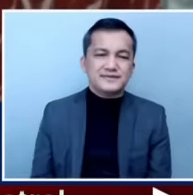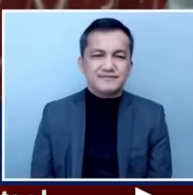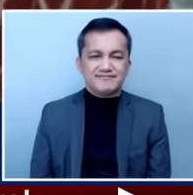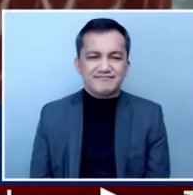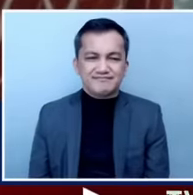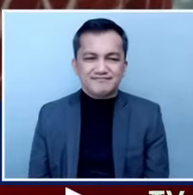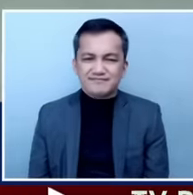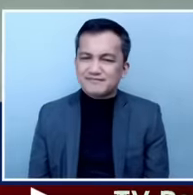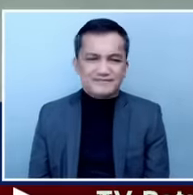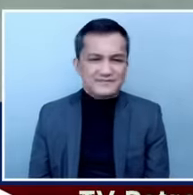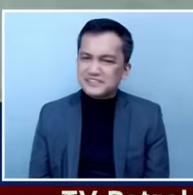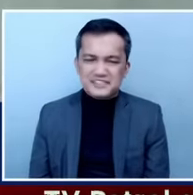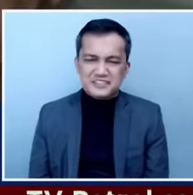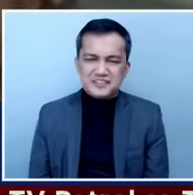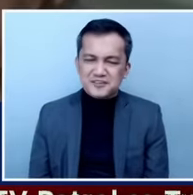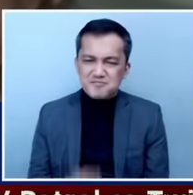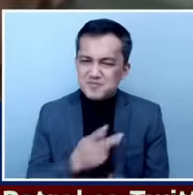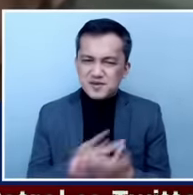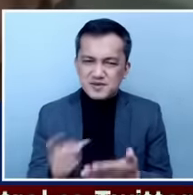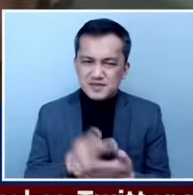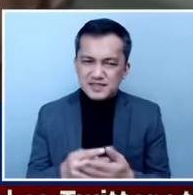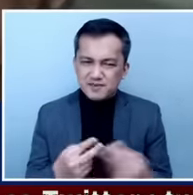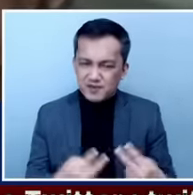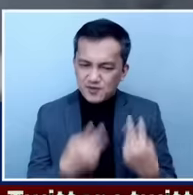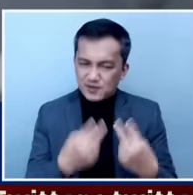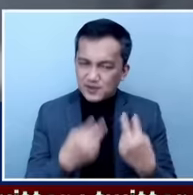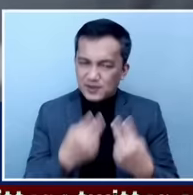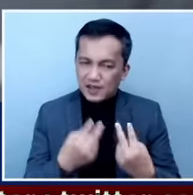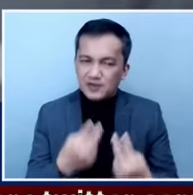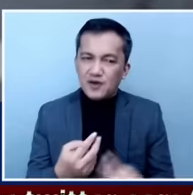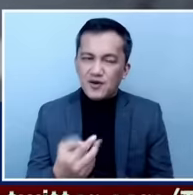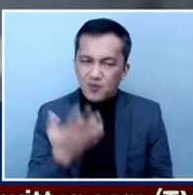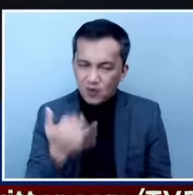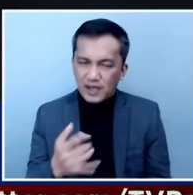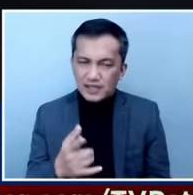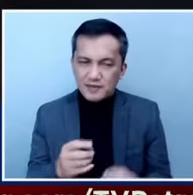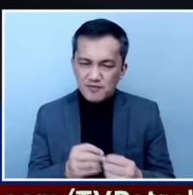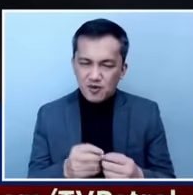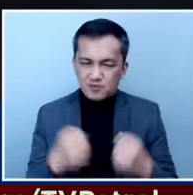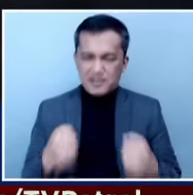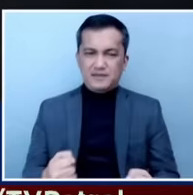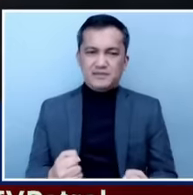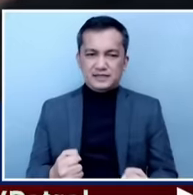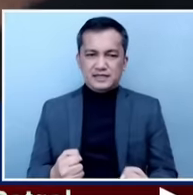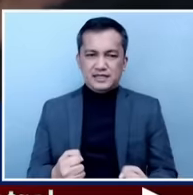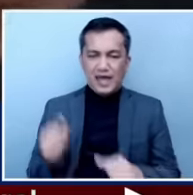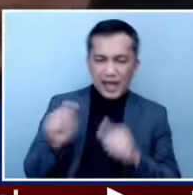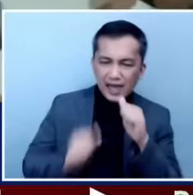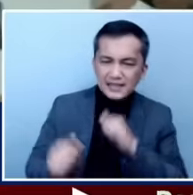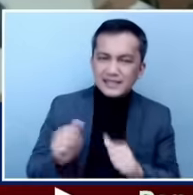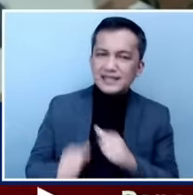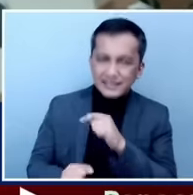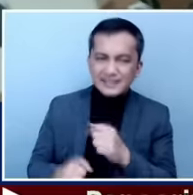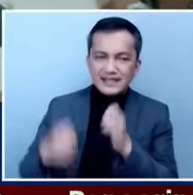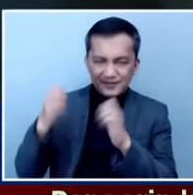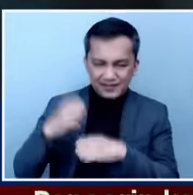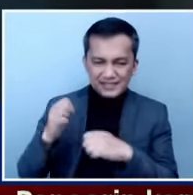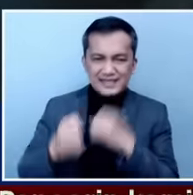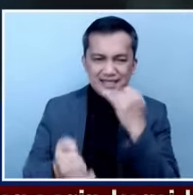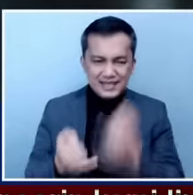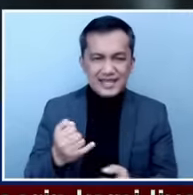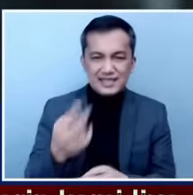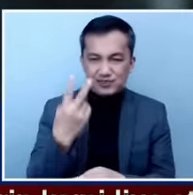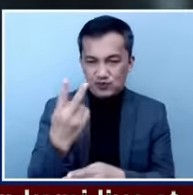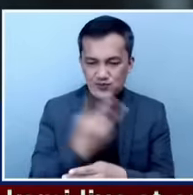hindi anila bibiguin ang mga taga-subaybay dahil mas palaban na aktingan ang aasahan sa huling dalawang